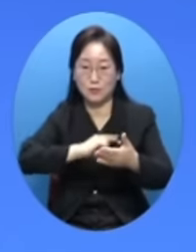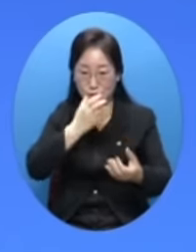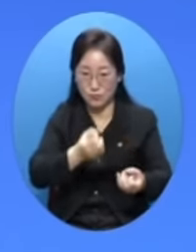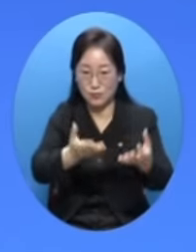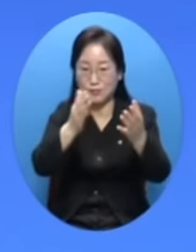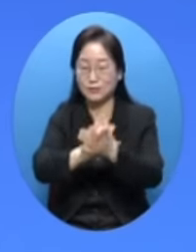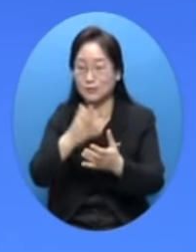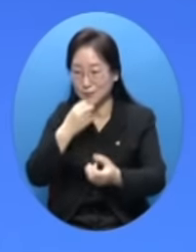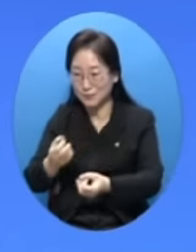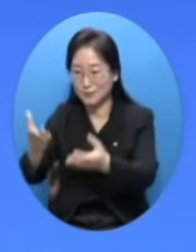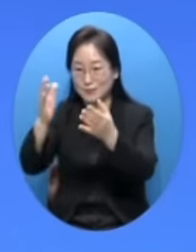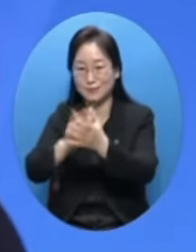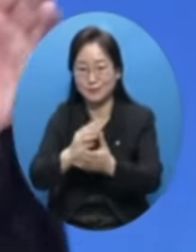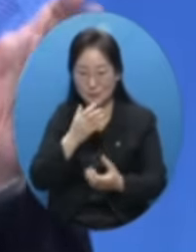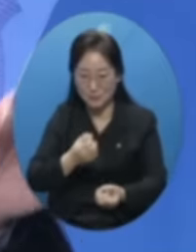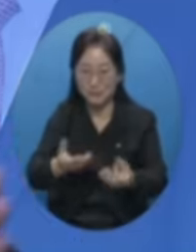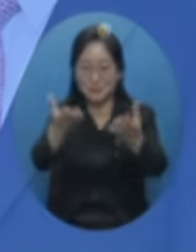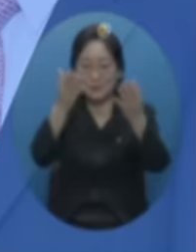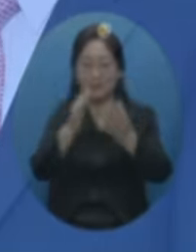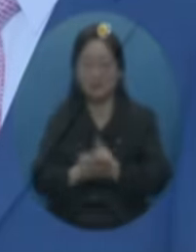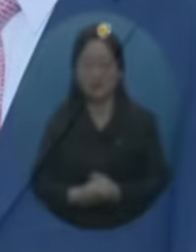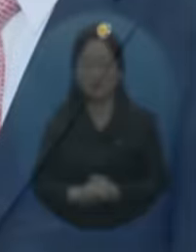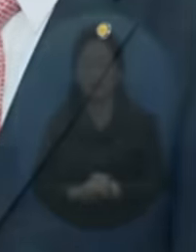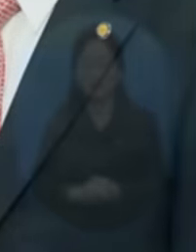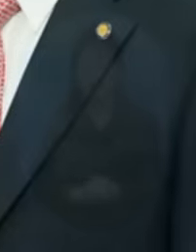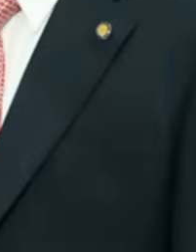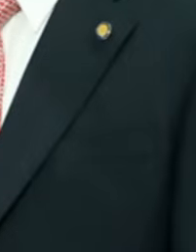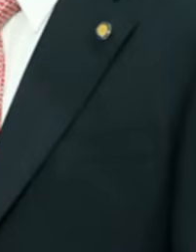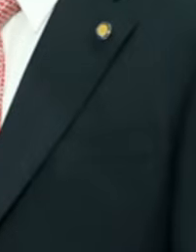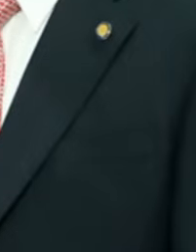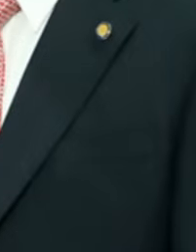아멘 축원합니다 축원합니다 아멘